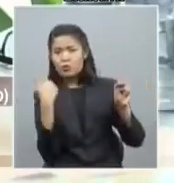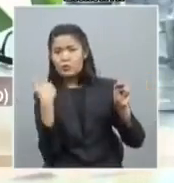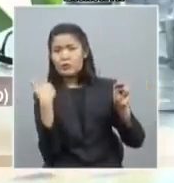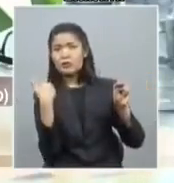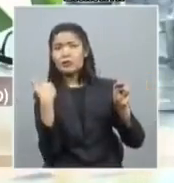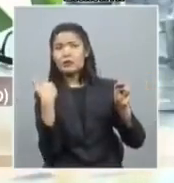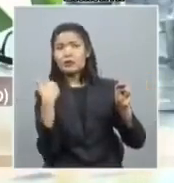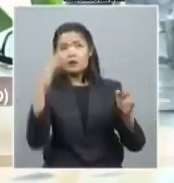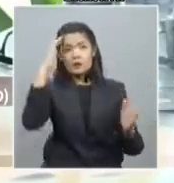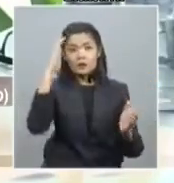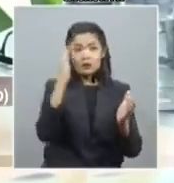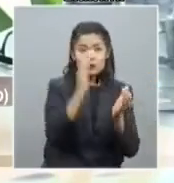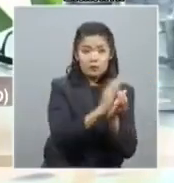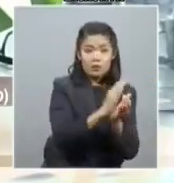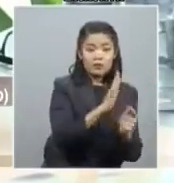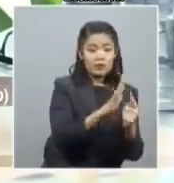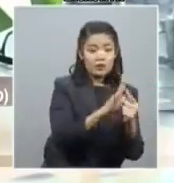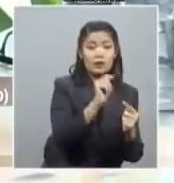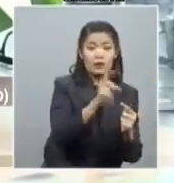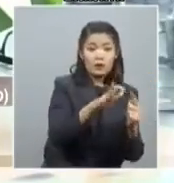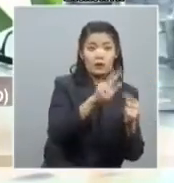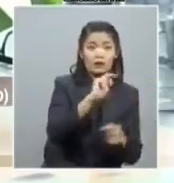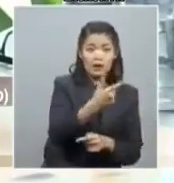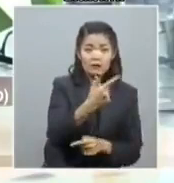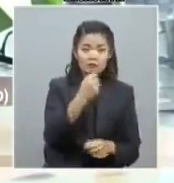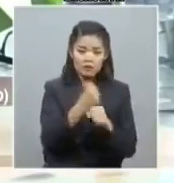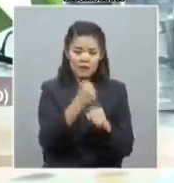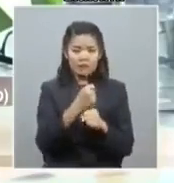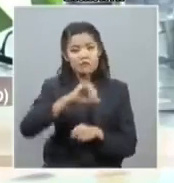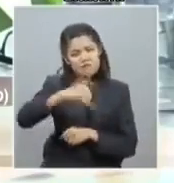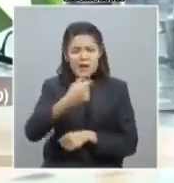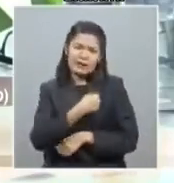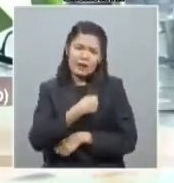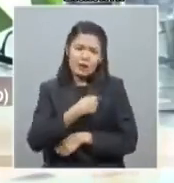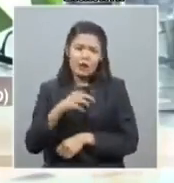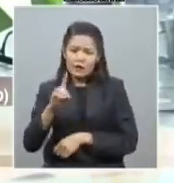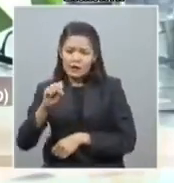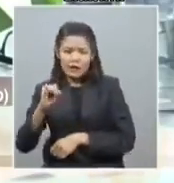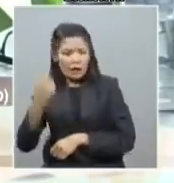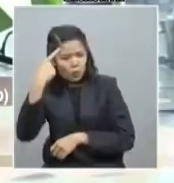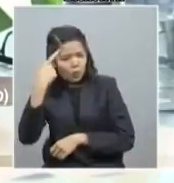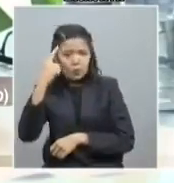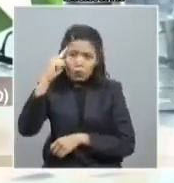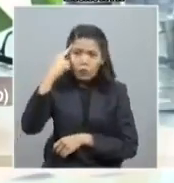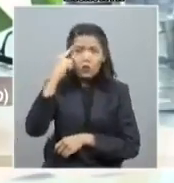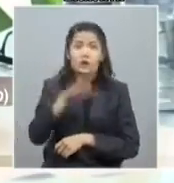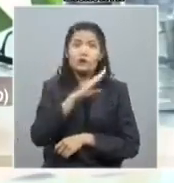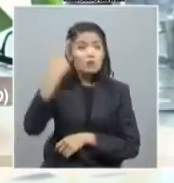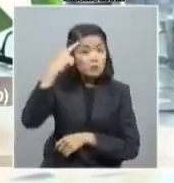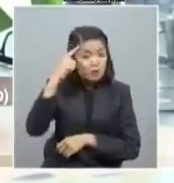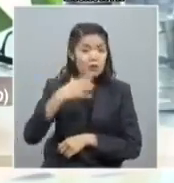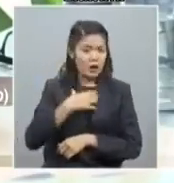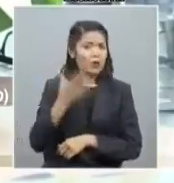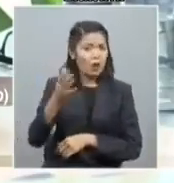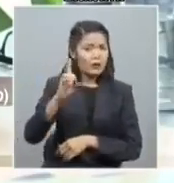ทีนี้ดาบเท่งกับการทำงานของการสืบสวนสอบสวนเนี่ยผมไม่แน่ใจว่าดีเอสไอเนี่ยรู้เรื่องนี้ด้วยหรือเปล่าถ้าไม่รู้เนี่ยผมอยากให้ดีเอสไอเนี่ยช่ว